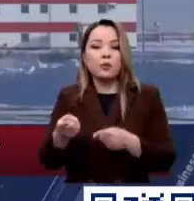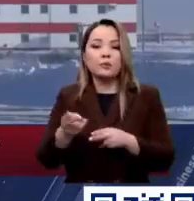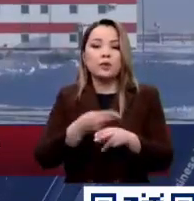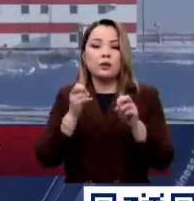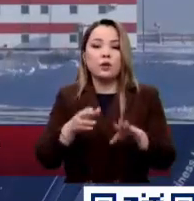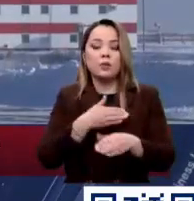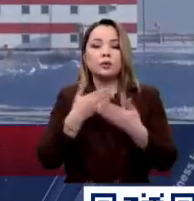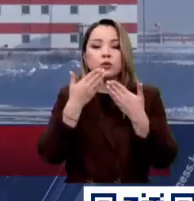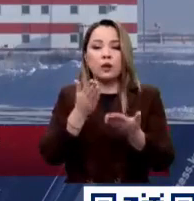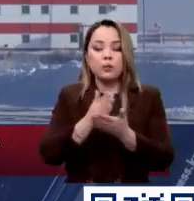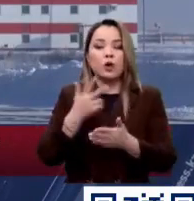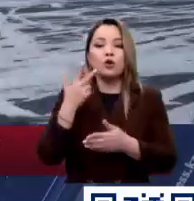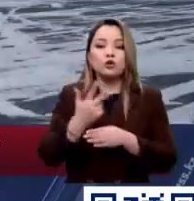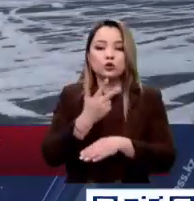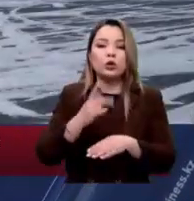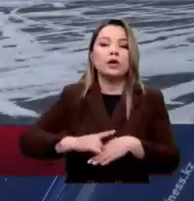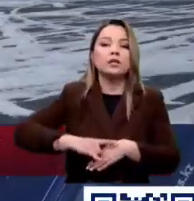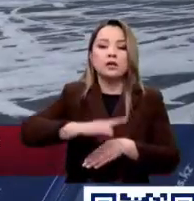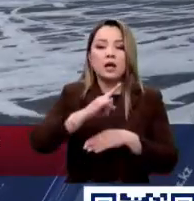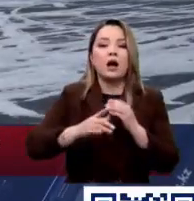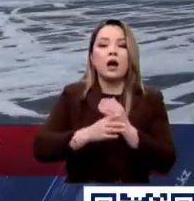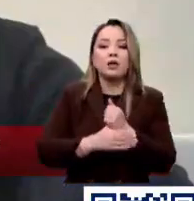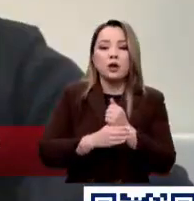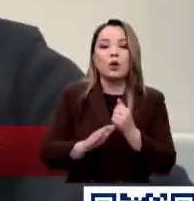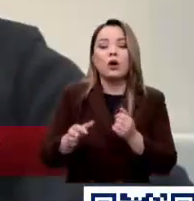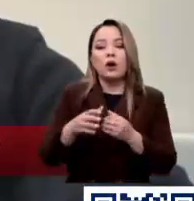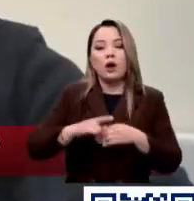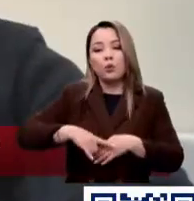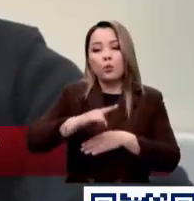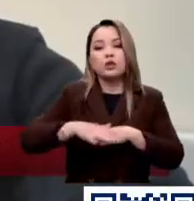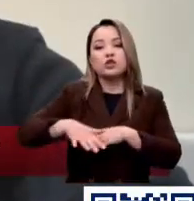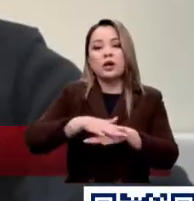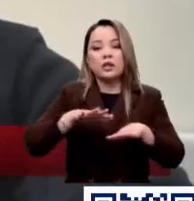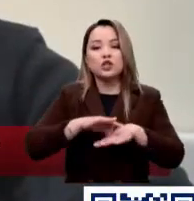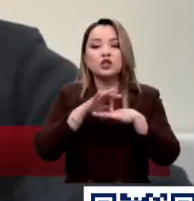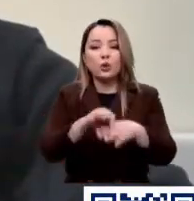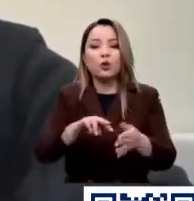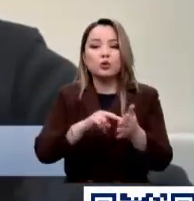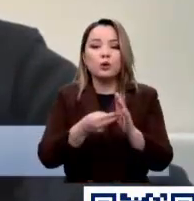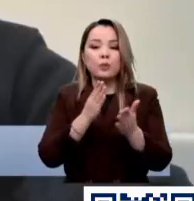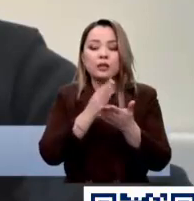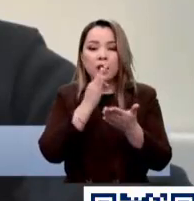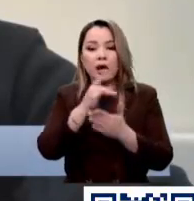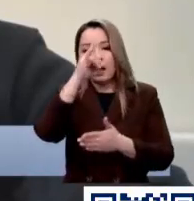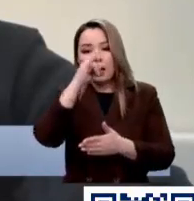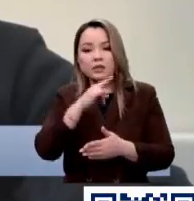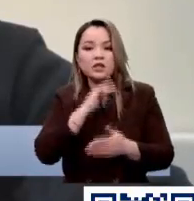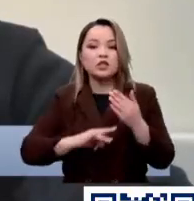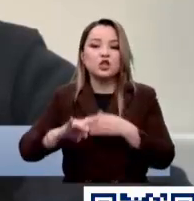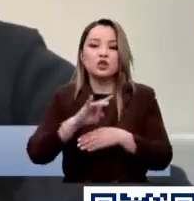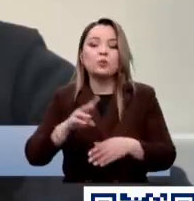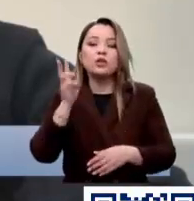3 рейспен Атырау әуежайына жеткізу жоспарлануда. Жолаушылар рейске Украинадағы Қазақстан